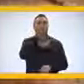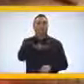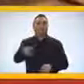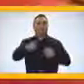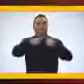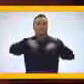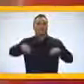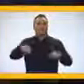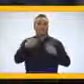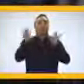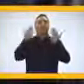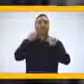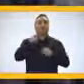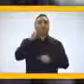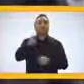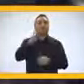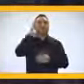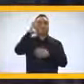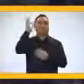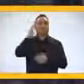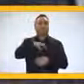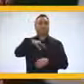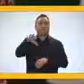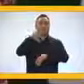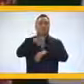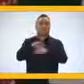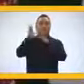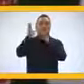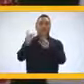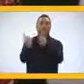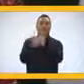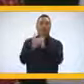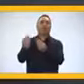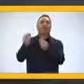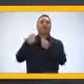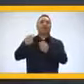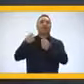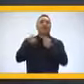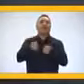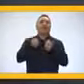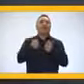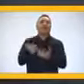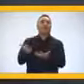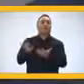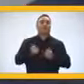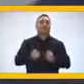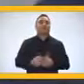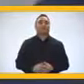ve iklim bilimleri alanında çalışan Dr. Şadön Diyap'tan eğitim aldı.